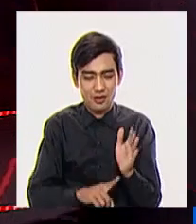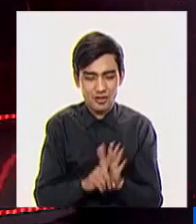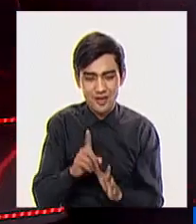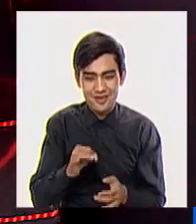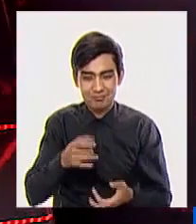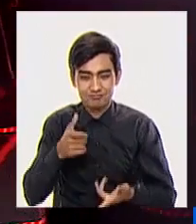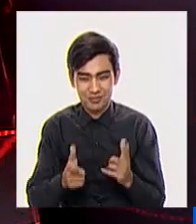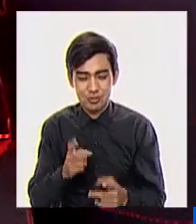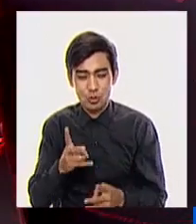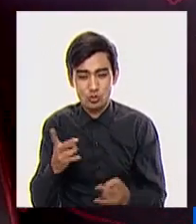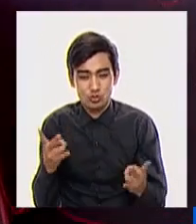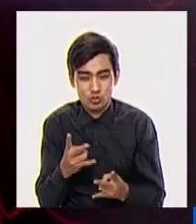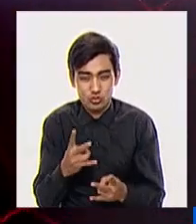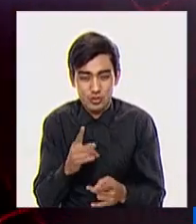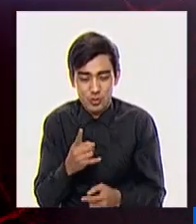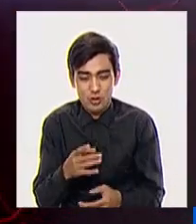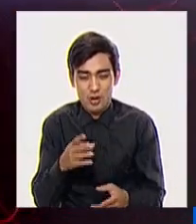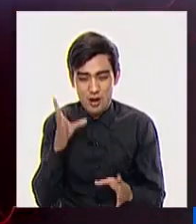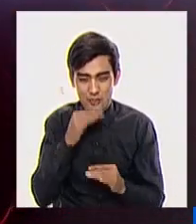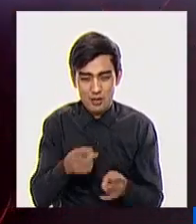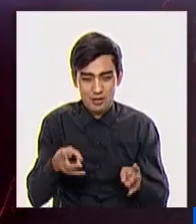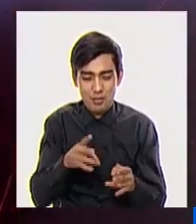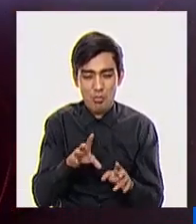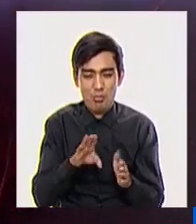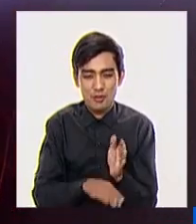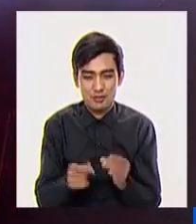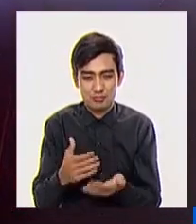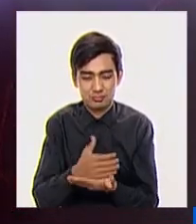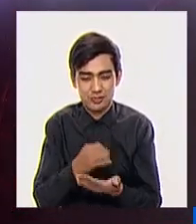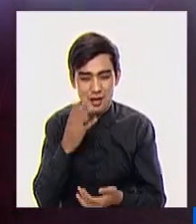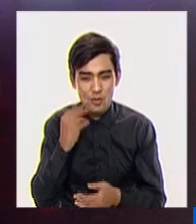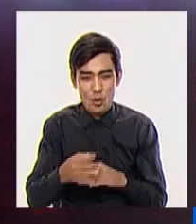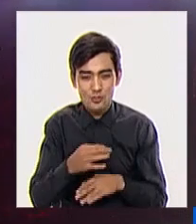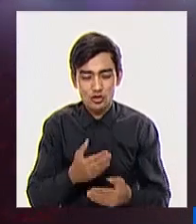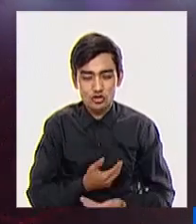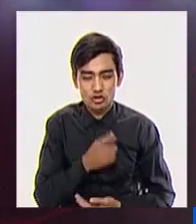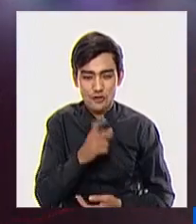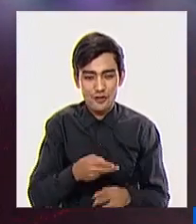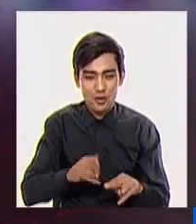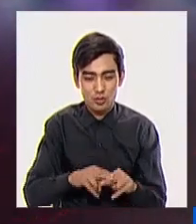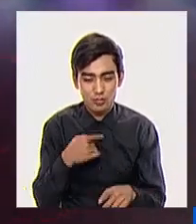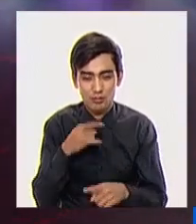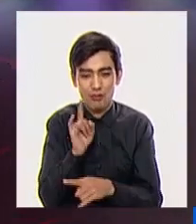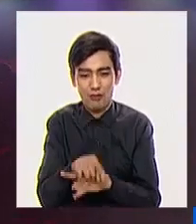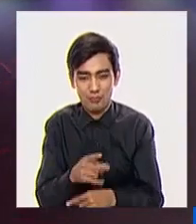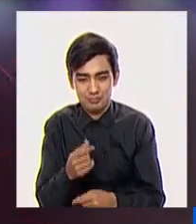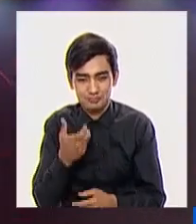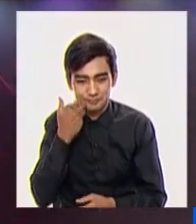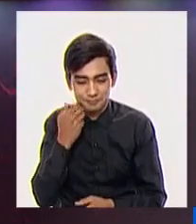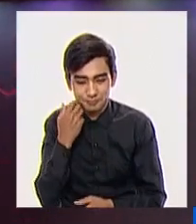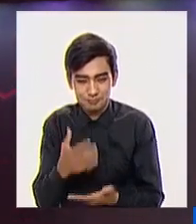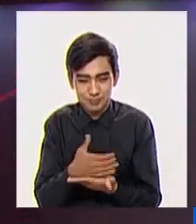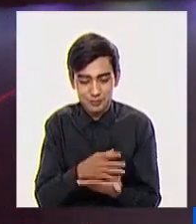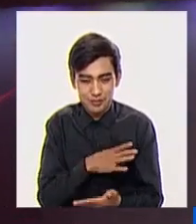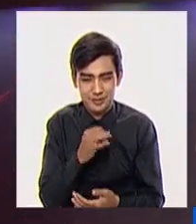реально нуждающиеся малыши могут остаться без сборов. Жительница Алматинской области призналась в том, что обманным путем собирала